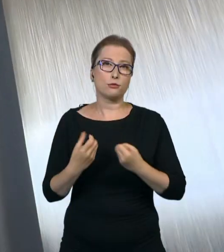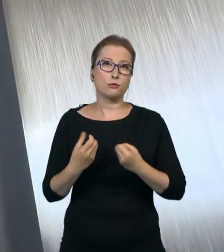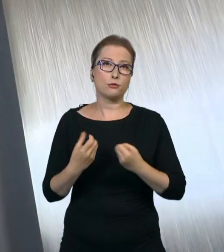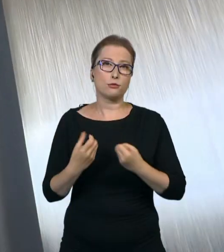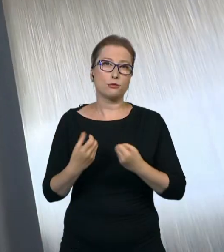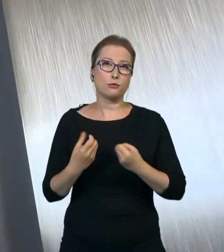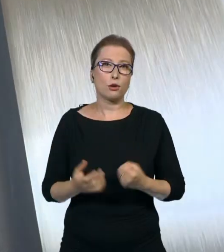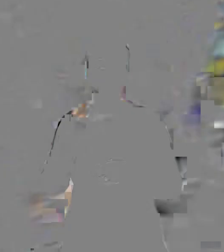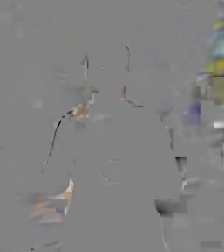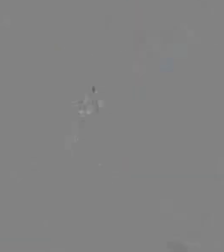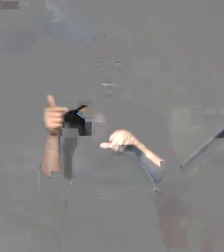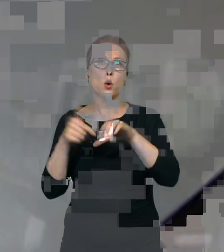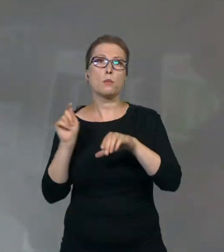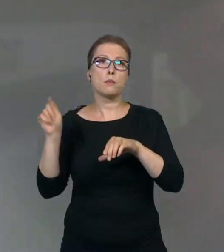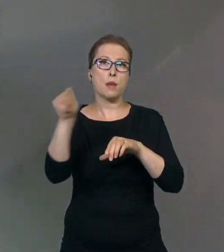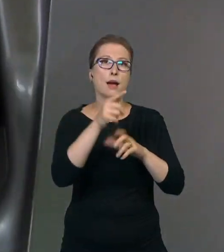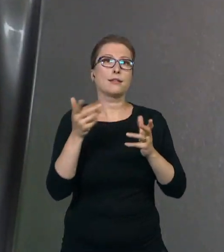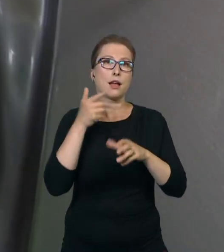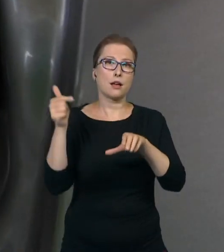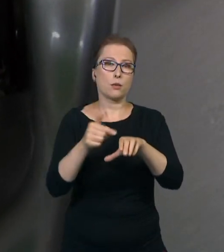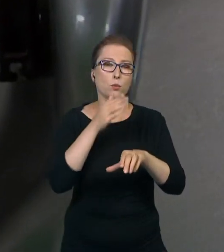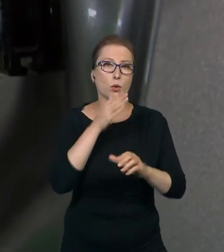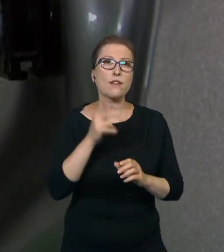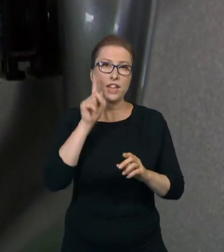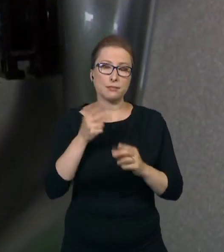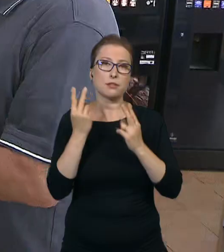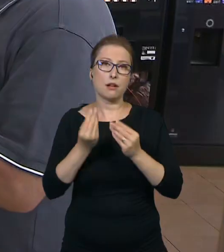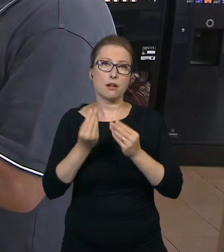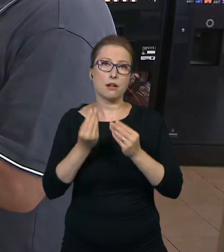v vím že to jde nahoru no a sam